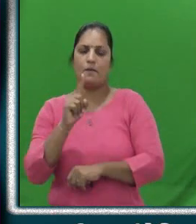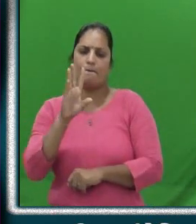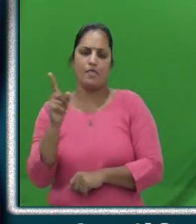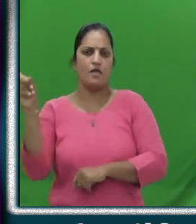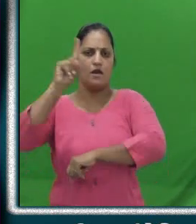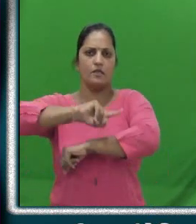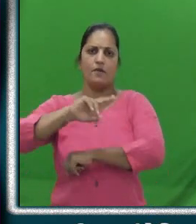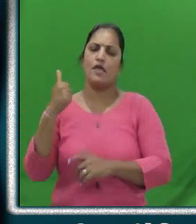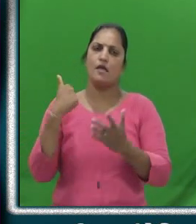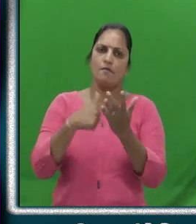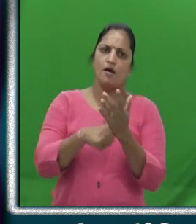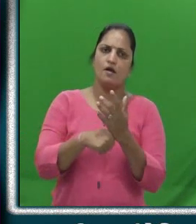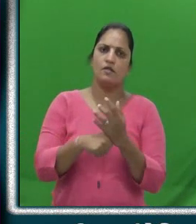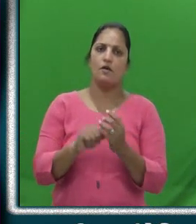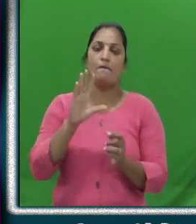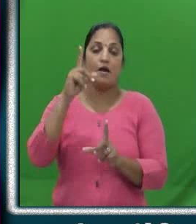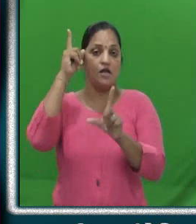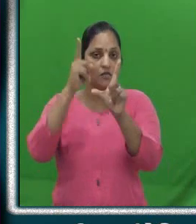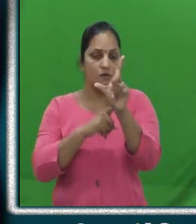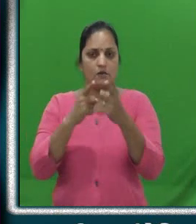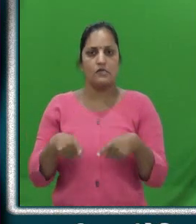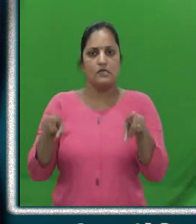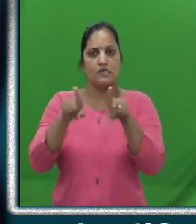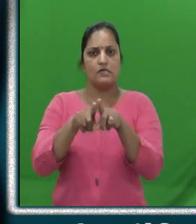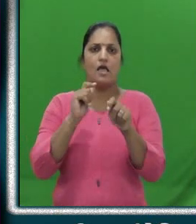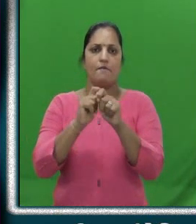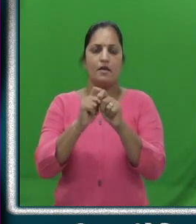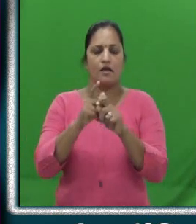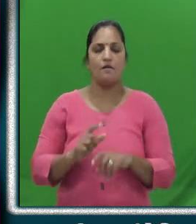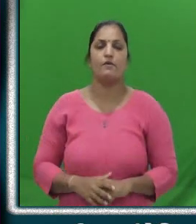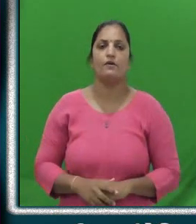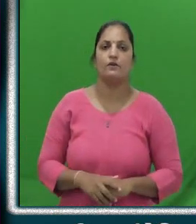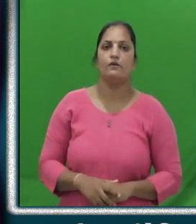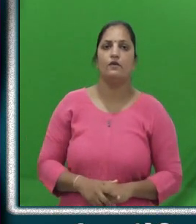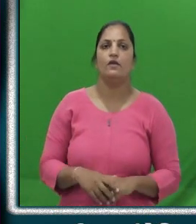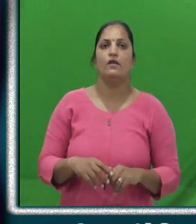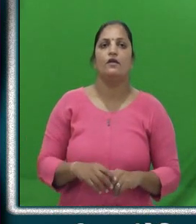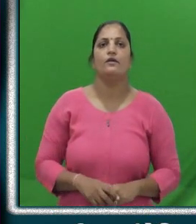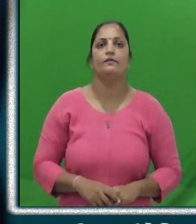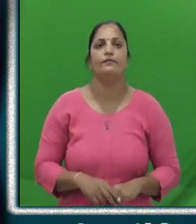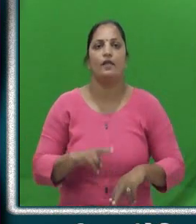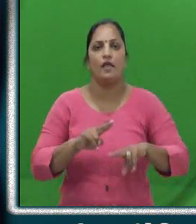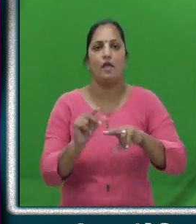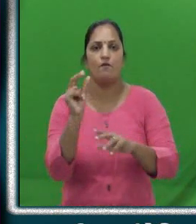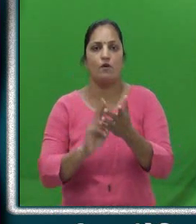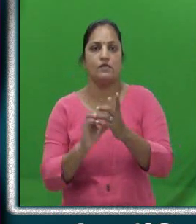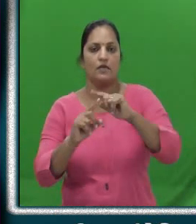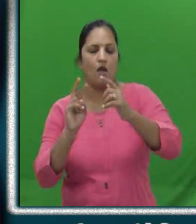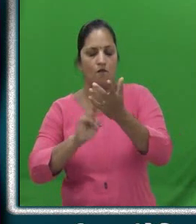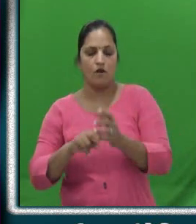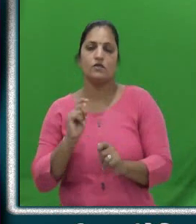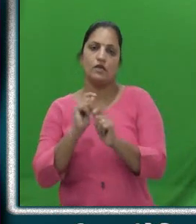10 દિવસે, 15 દિવસે, 1 વર્ષમાં, 5 વર્ષે એક વાર કરતા હોય, આને આવૃત્તિ કહેવાય, વારંવારતા